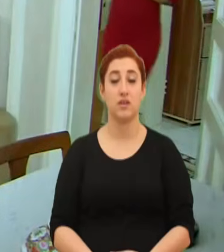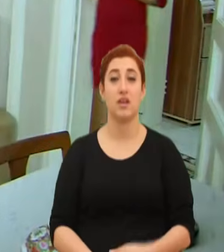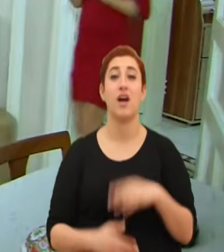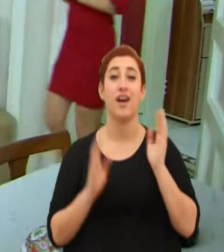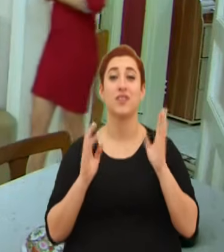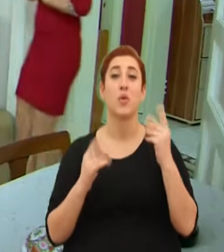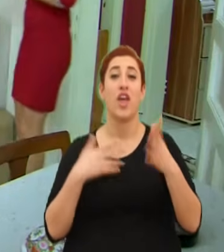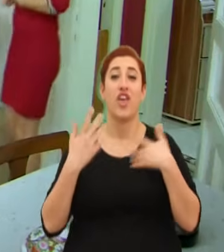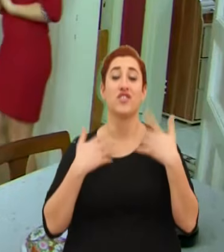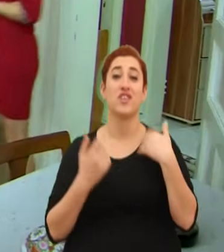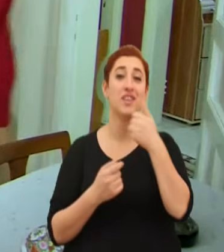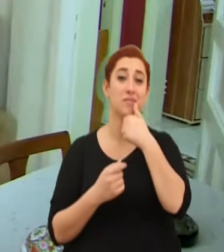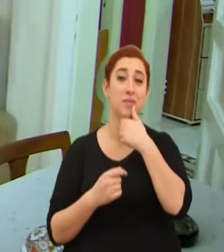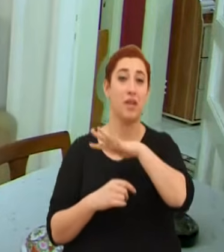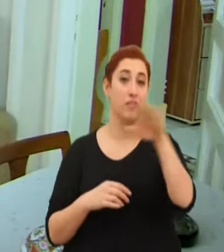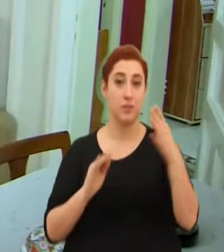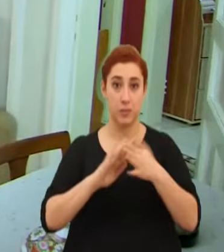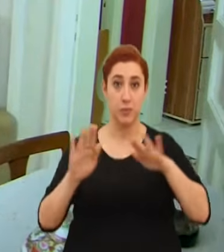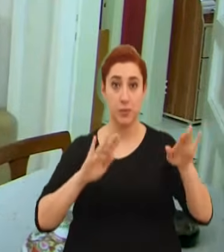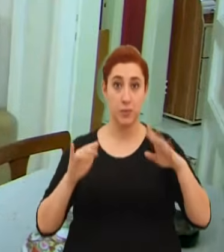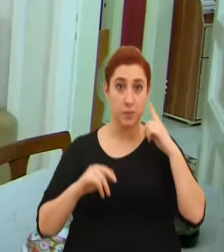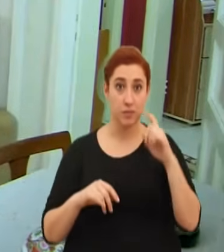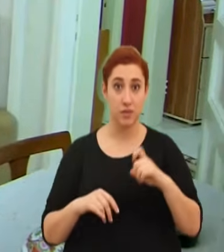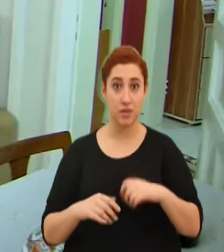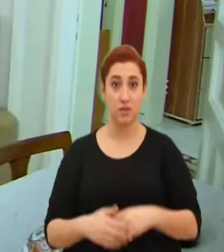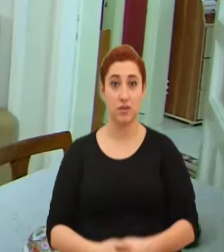Ay, çok heyecanlıyım baba. Etraf düzgün mü?